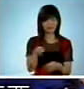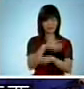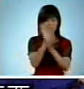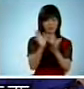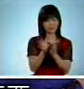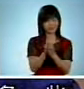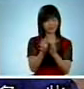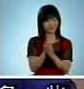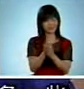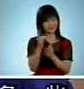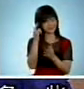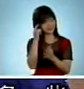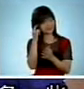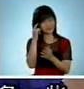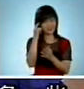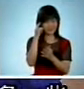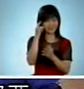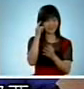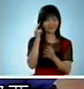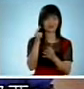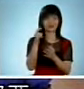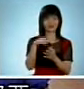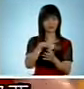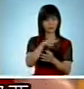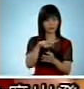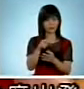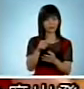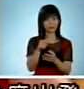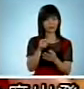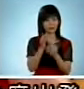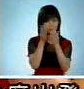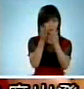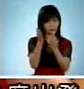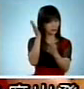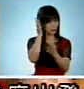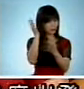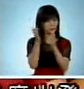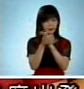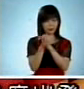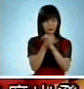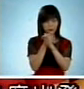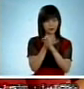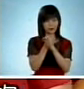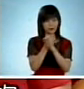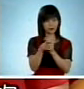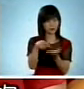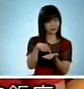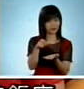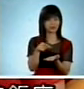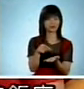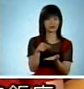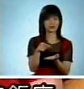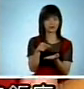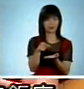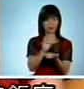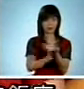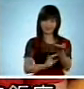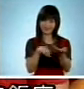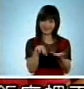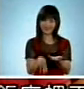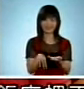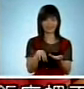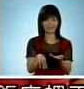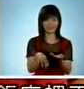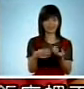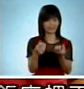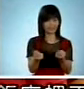这些所有东西零零总总都很多一些。 而且我们都要从听障朋友的角度出发了。我们这一次，比如说你讲的饭店